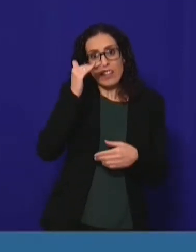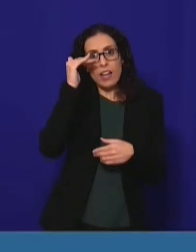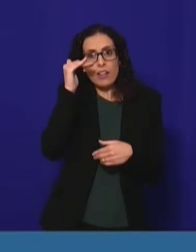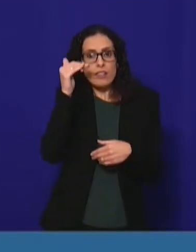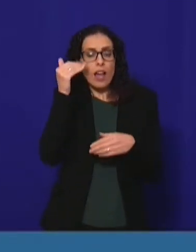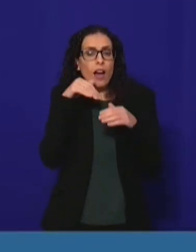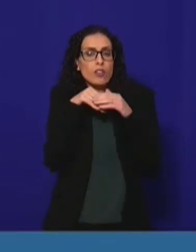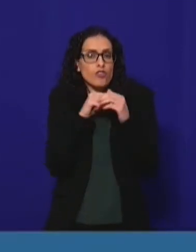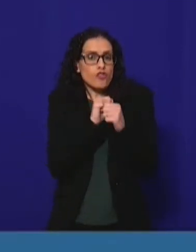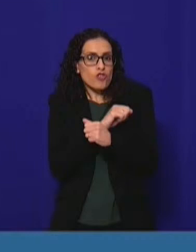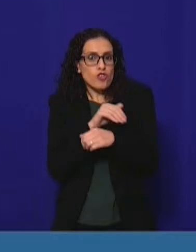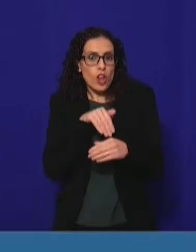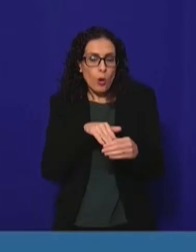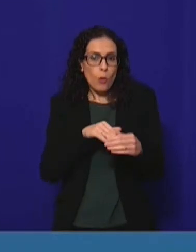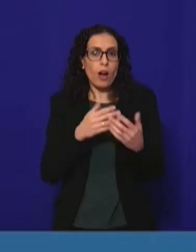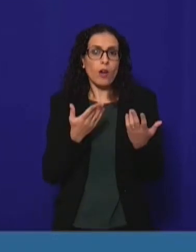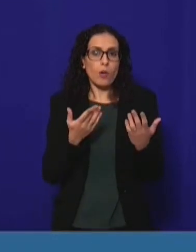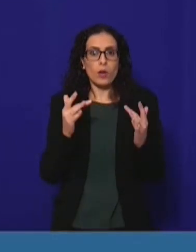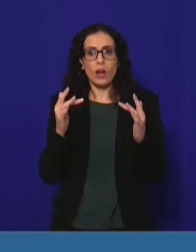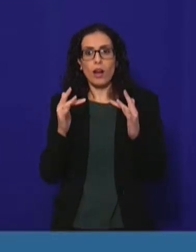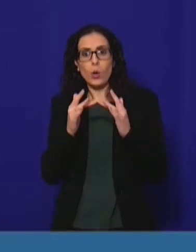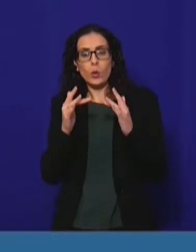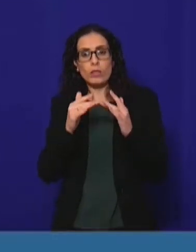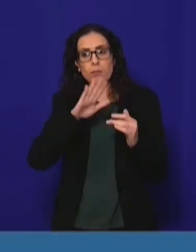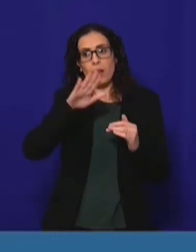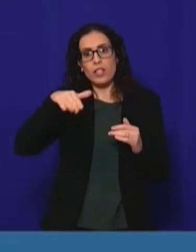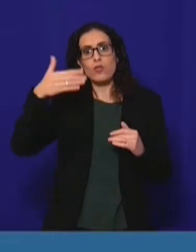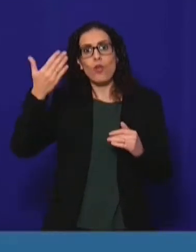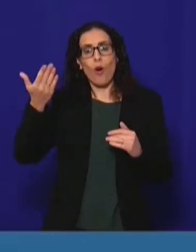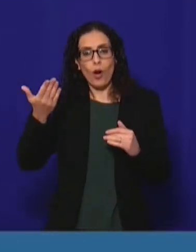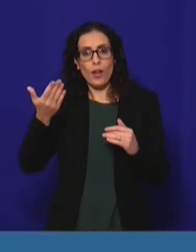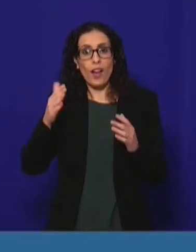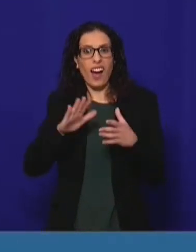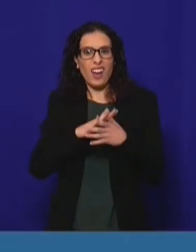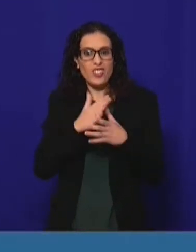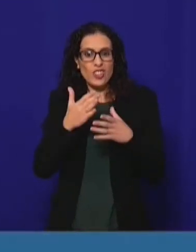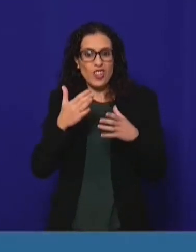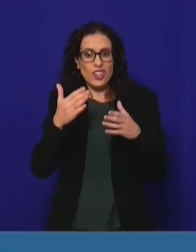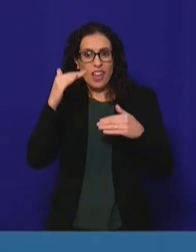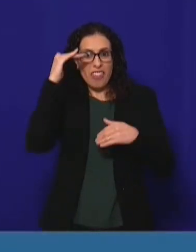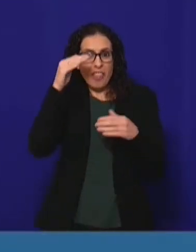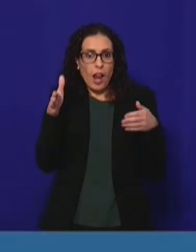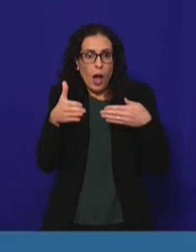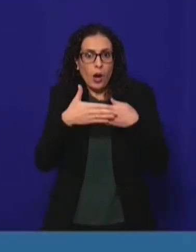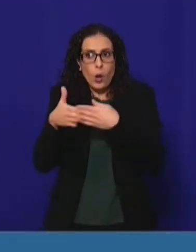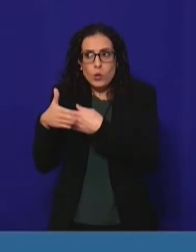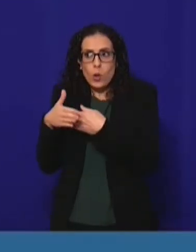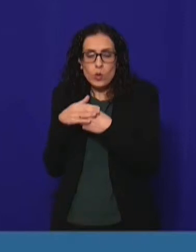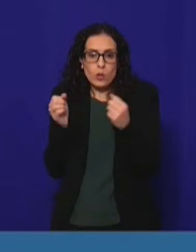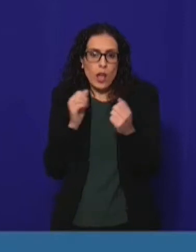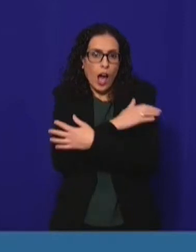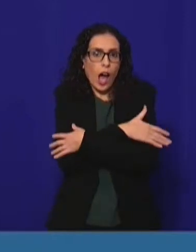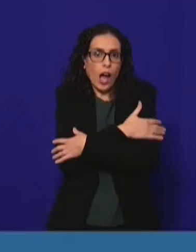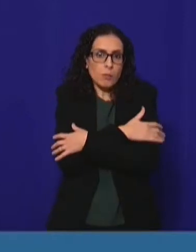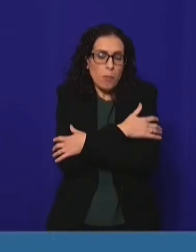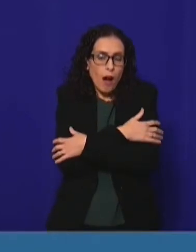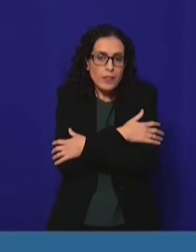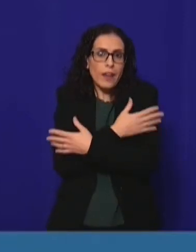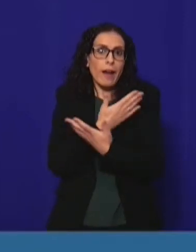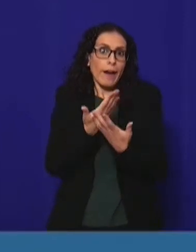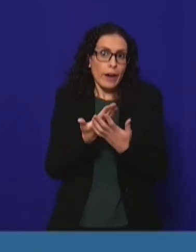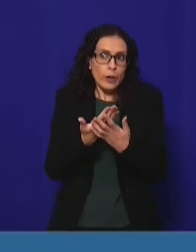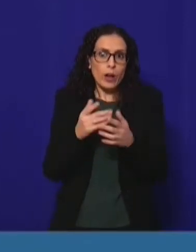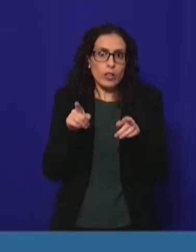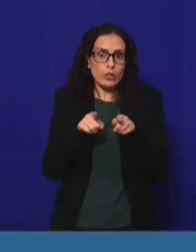chances li l-persuni jittieħdu minn persuni oħrajn meta inti għandek ambjent li huwa magħluq huwa iktar minn kieku ma jkun qiegħed